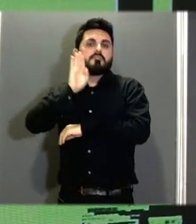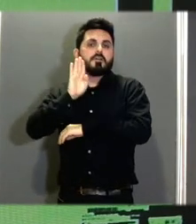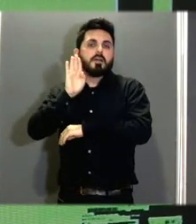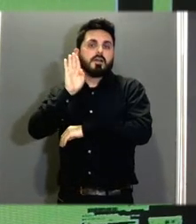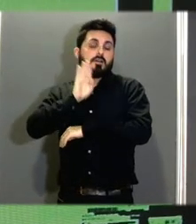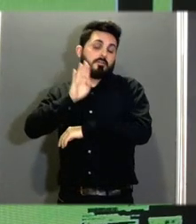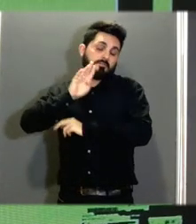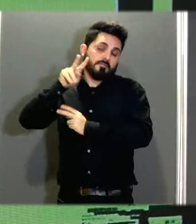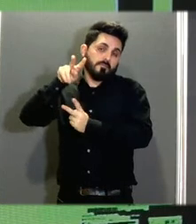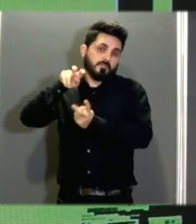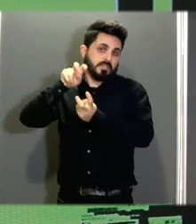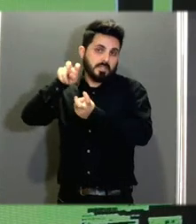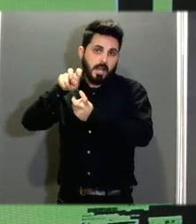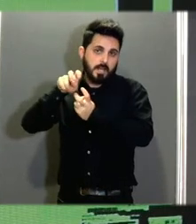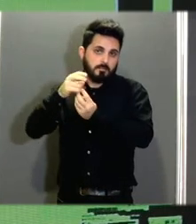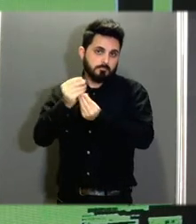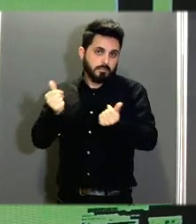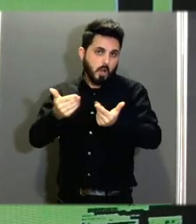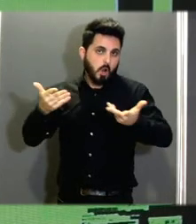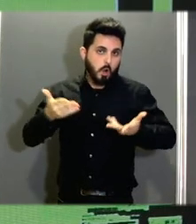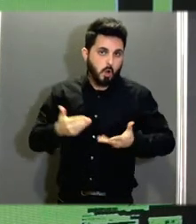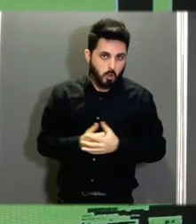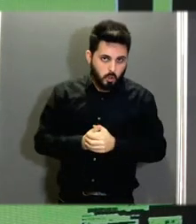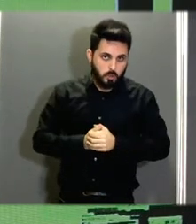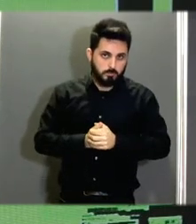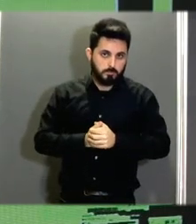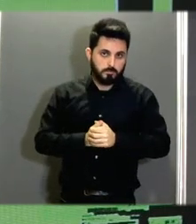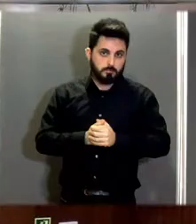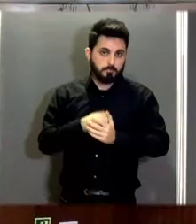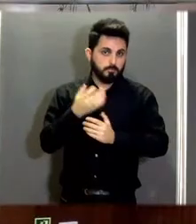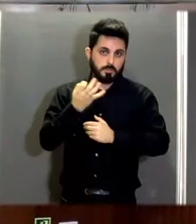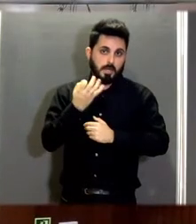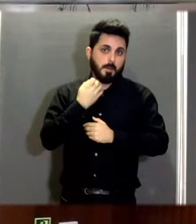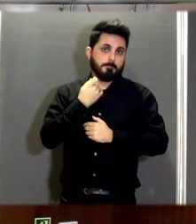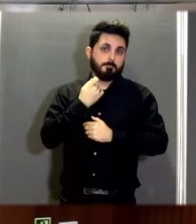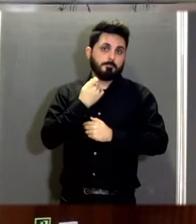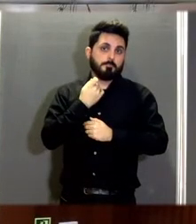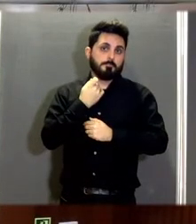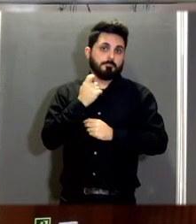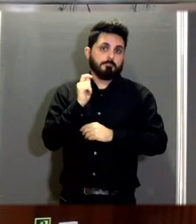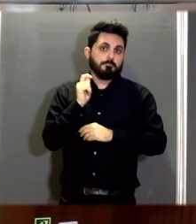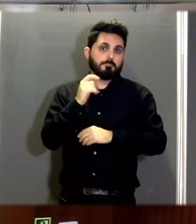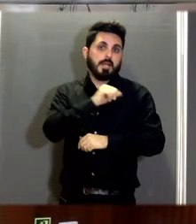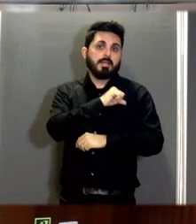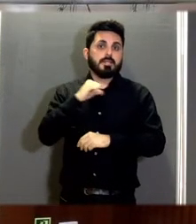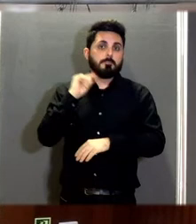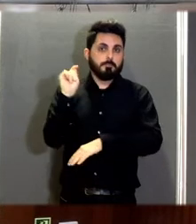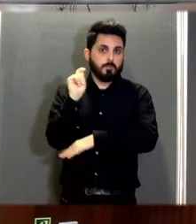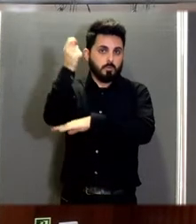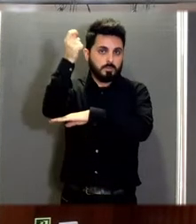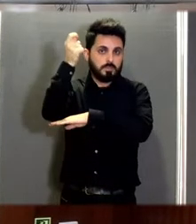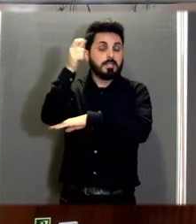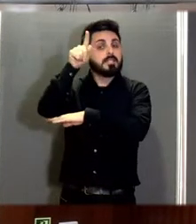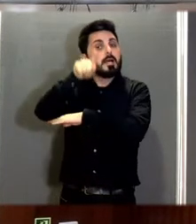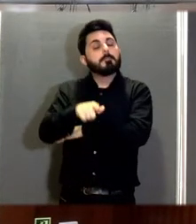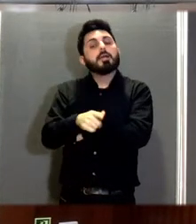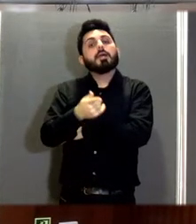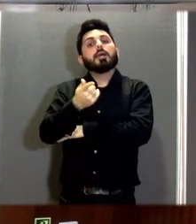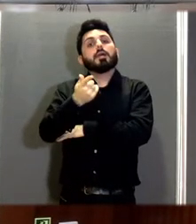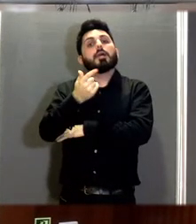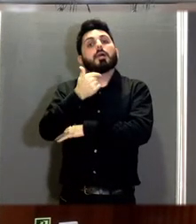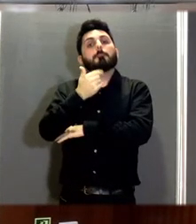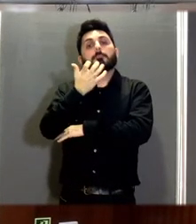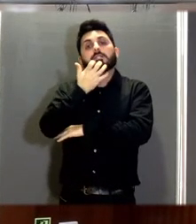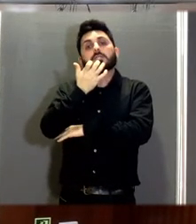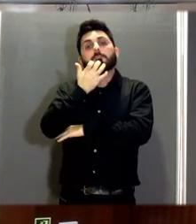el dèficit fiscal, com un dels principals guanys econòmics de la independència. I un procés d'independència també podria reduir el pes del comerç